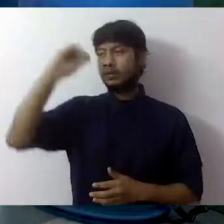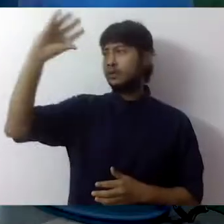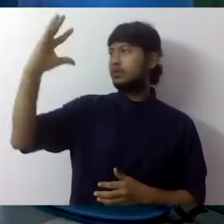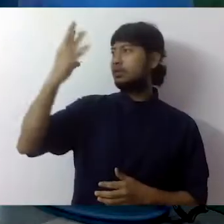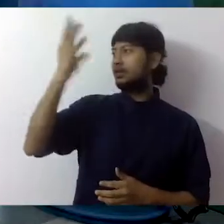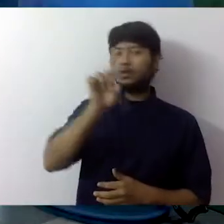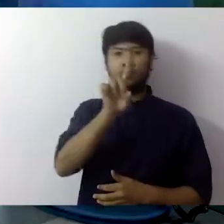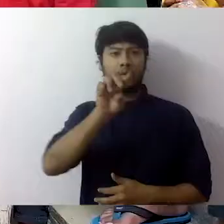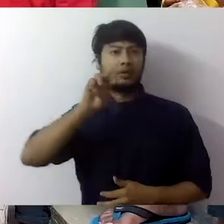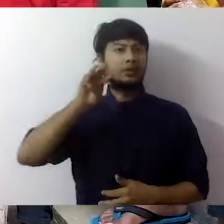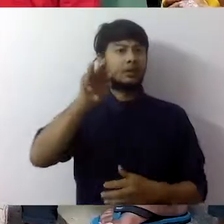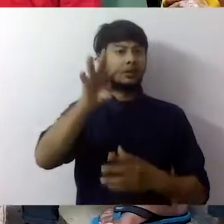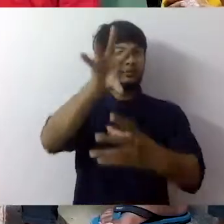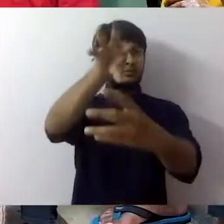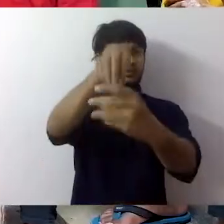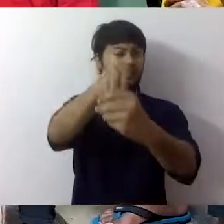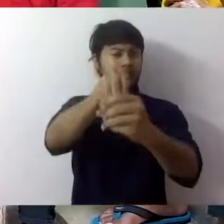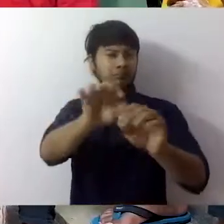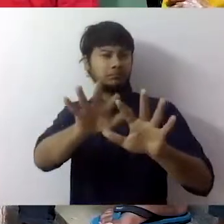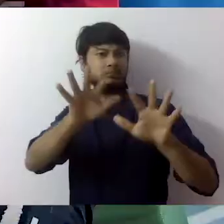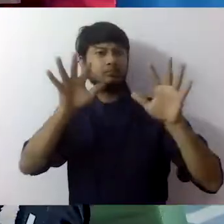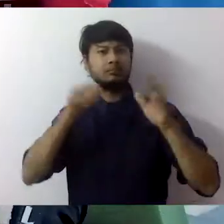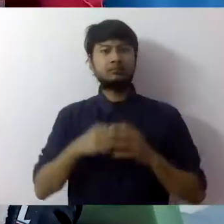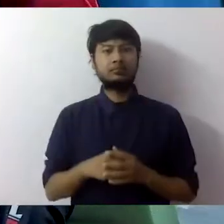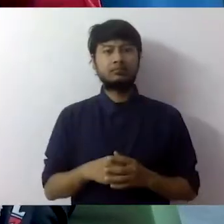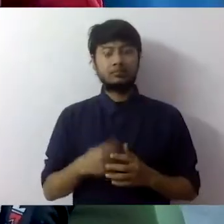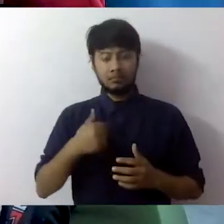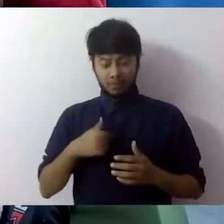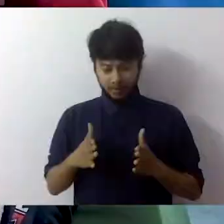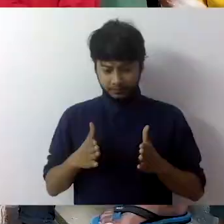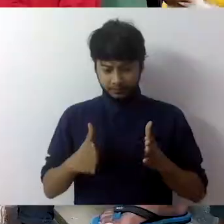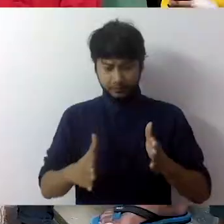निर्विघ्नं कुरु मे देव सर्वकार्येषु सर्वदा।